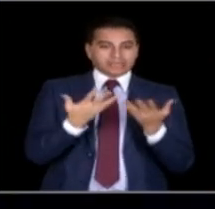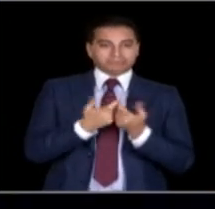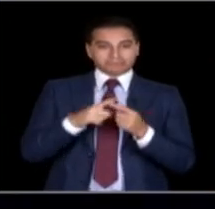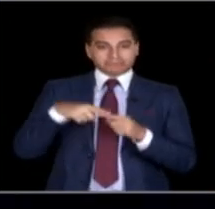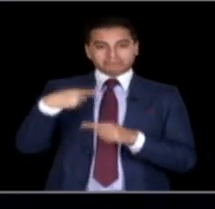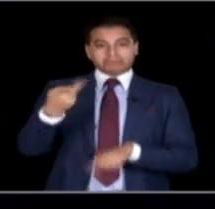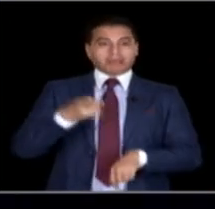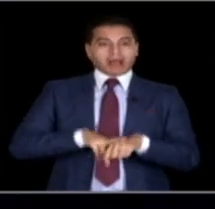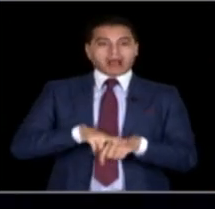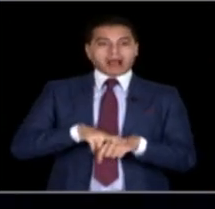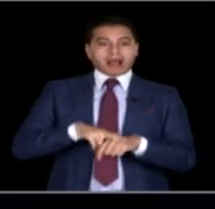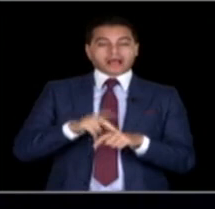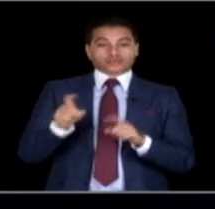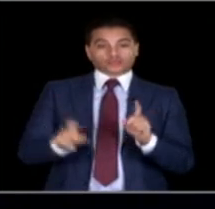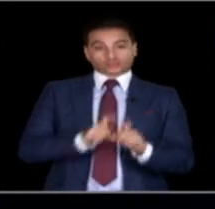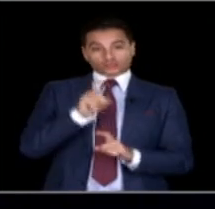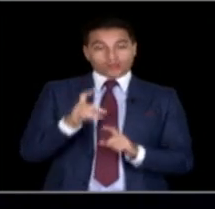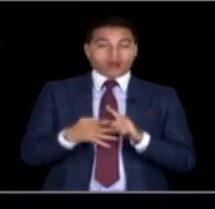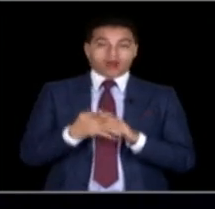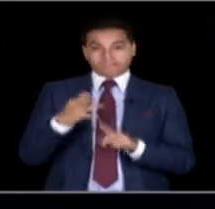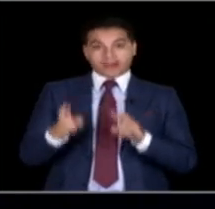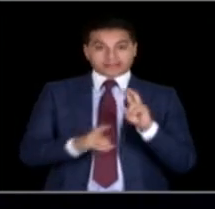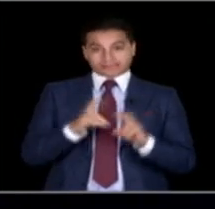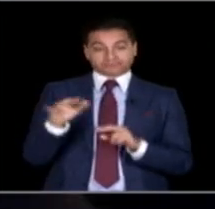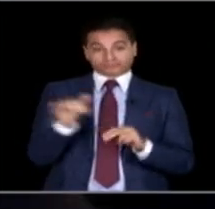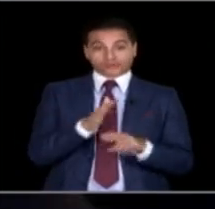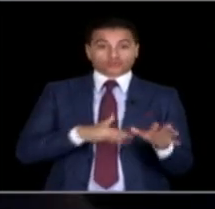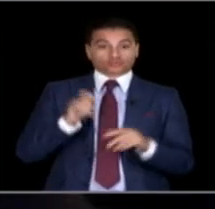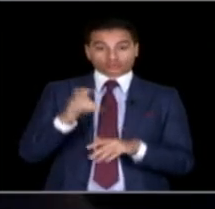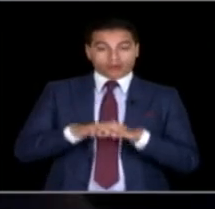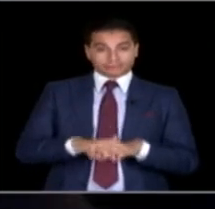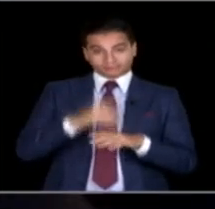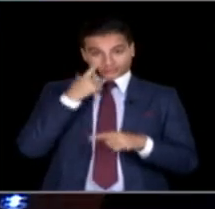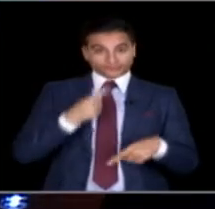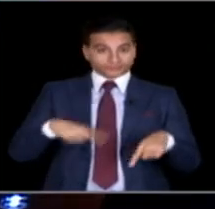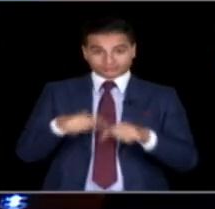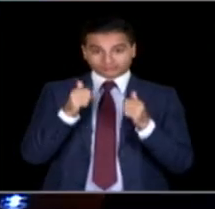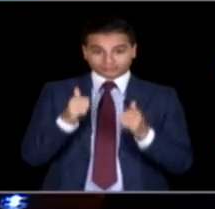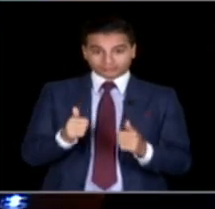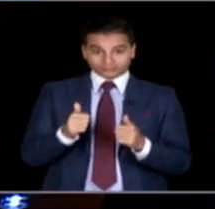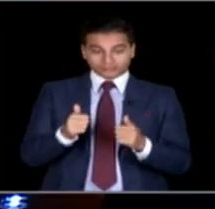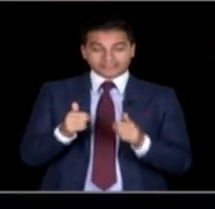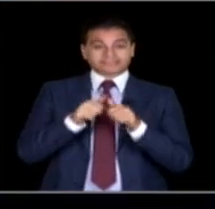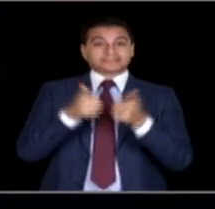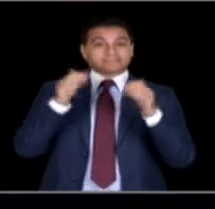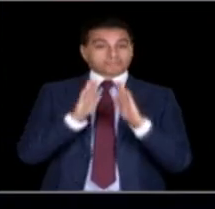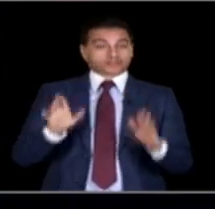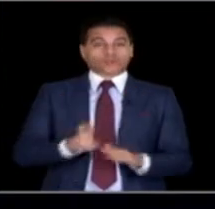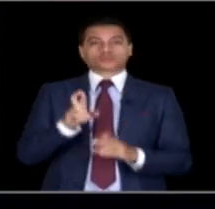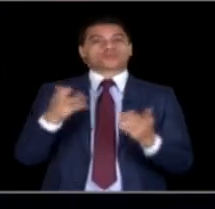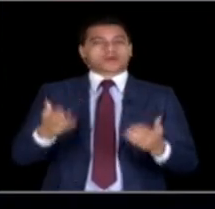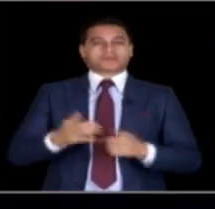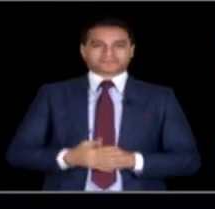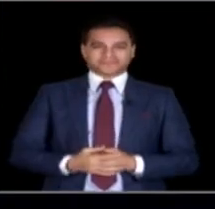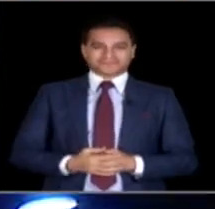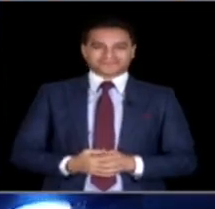ودلوقتي عندنا اربع اسئله هتعتمد على السرعه. سينما ومسرح والسؤال